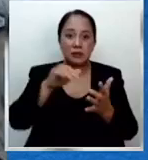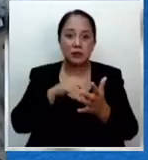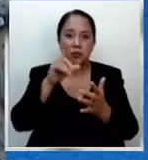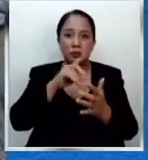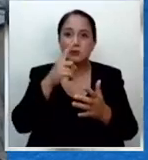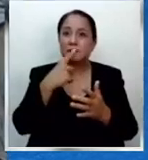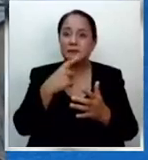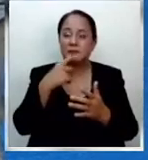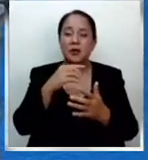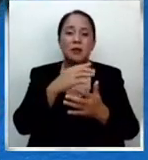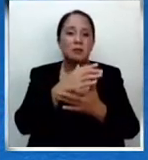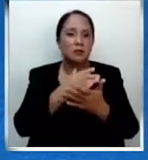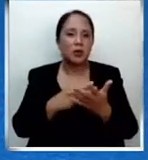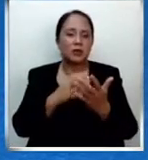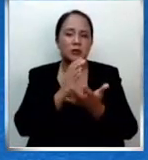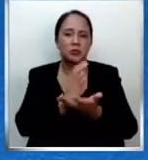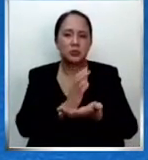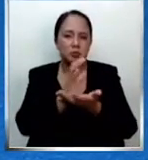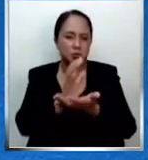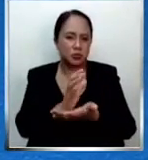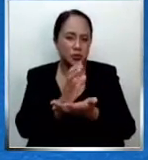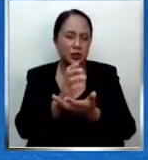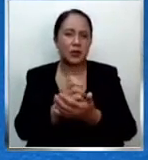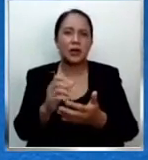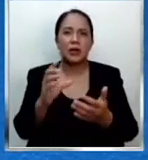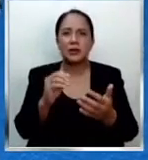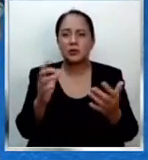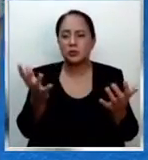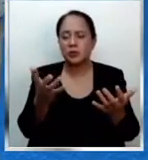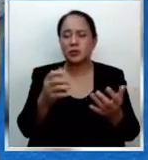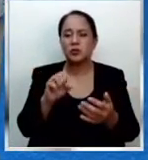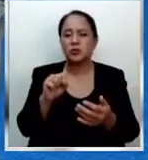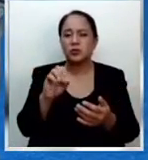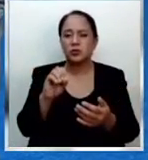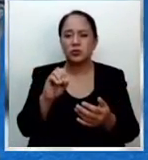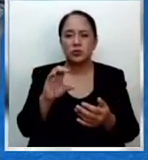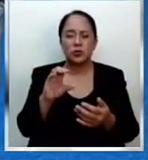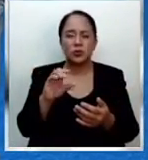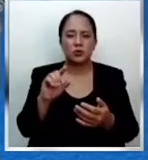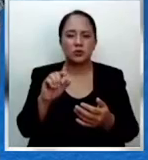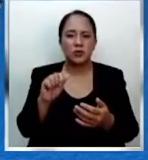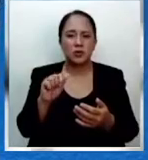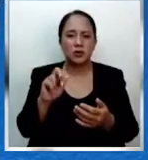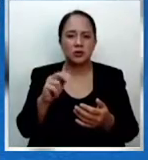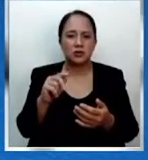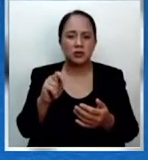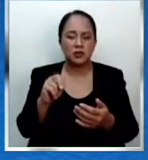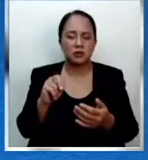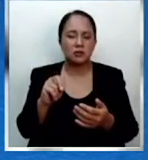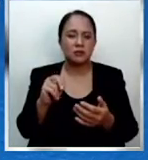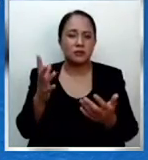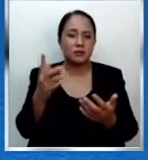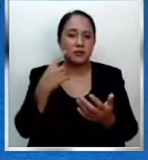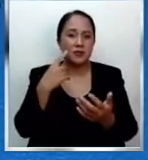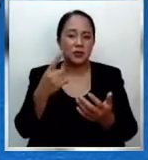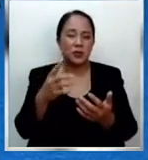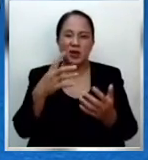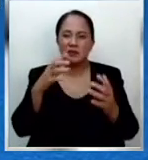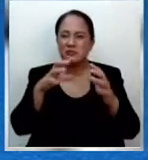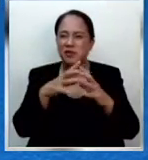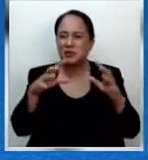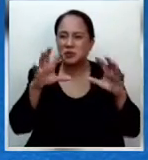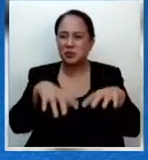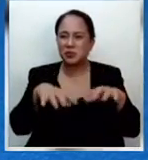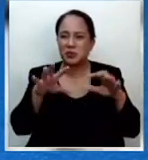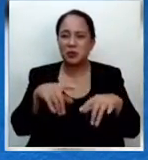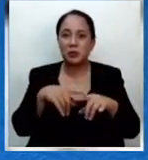bahagi ng Zamboanga Peninsula at maging dyan sa Mesok Sargent. Mga kapuso, ha, walang masyadong ulan sa bansa dahil hindi pa po tayo